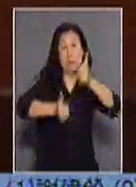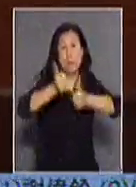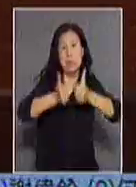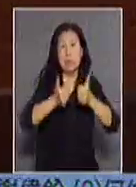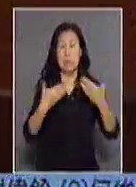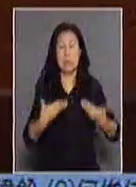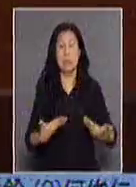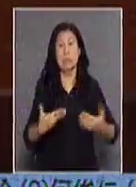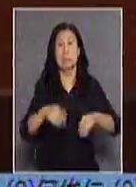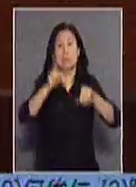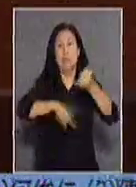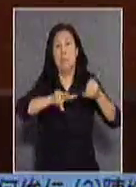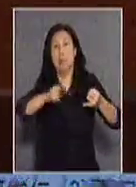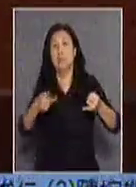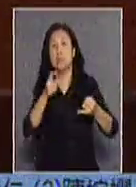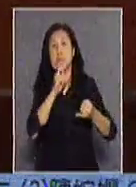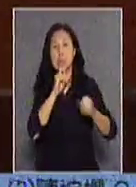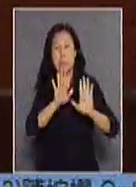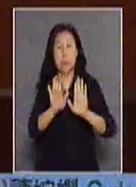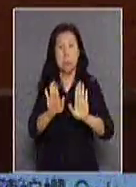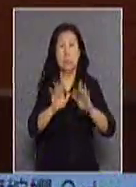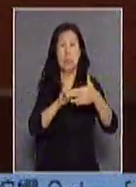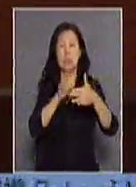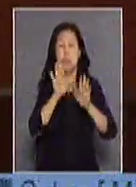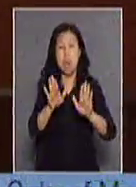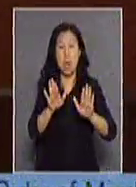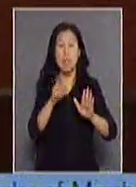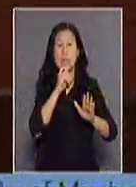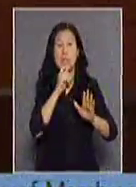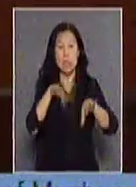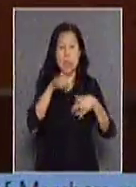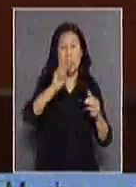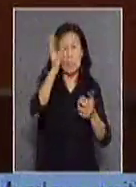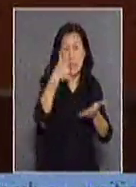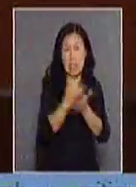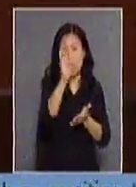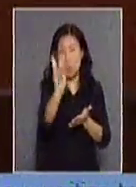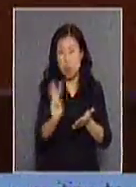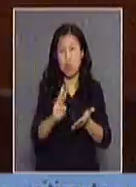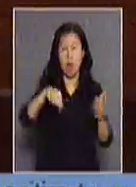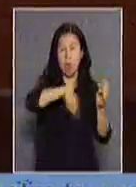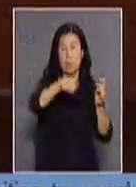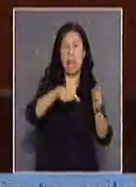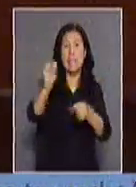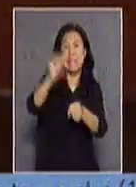現在就變了阻礙市場向這個一池死水的電視業注入新元素。